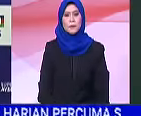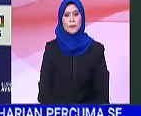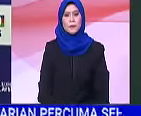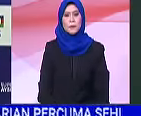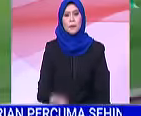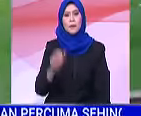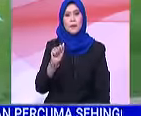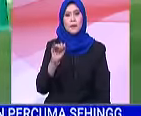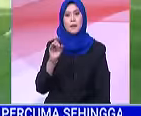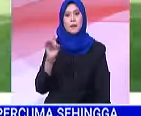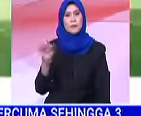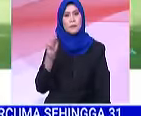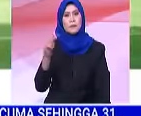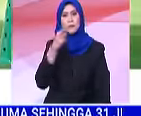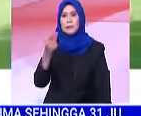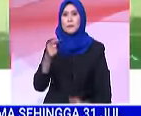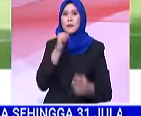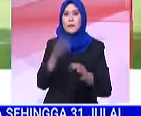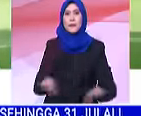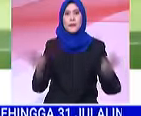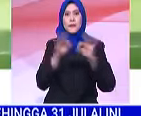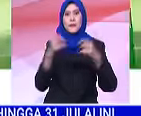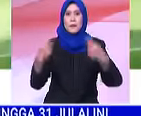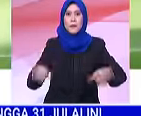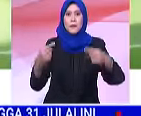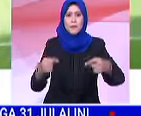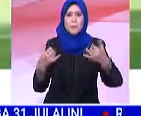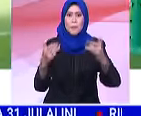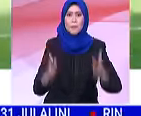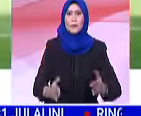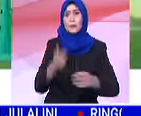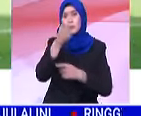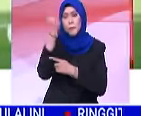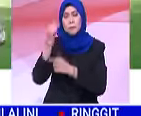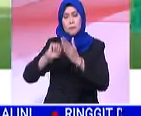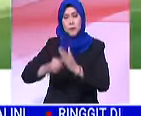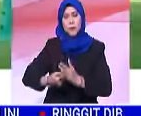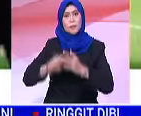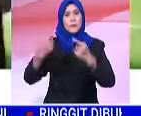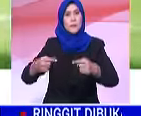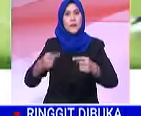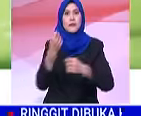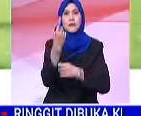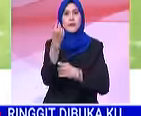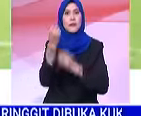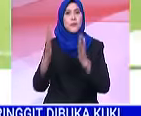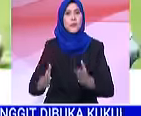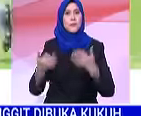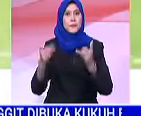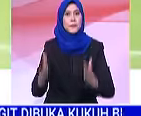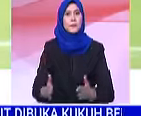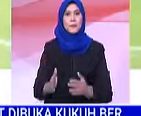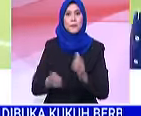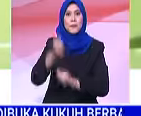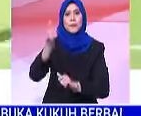Jelas Adi Syahrin, tidak penting siapa pemain MUFC yang akan terus beraksi kerana mereka tetap akan memulakan perlawanan dengan 11 pemain. Malah